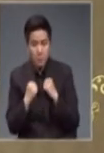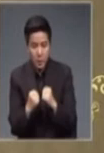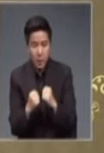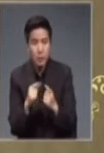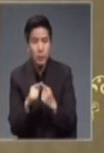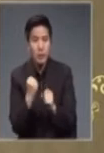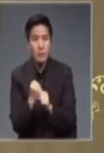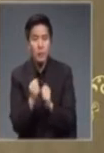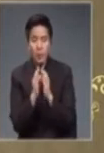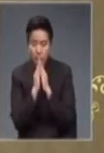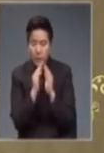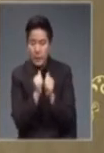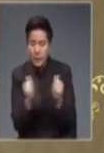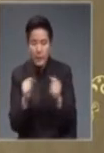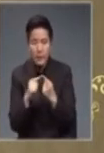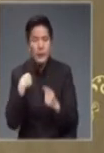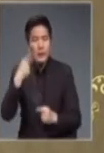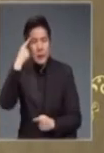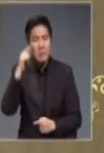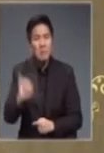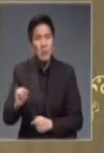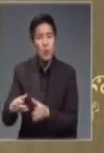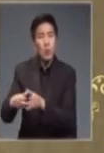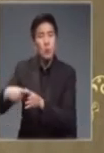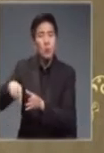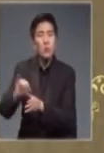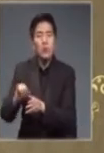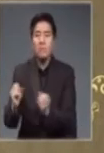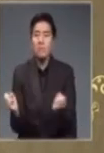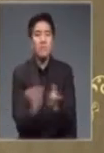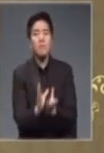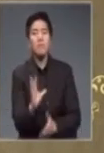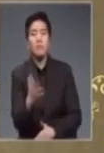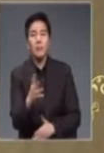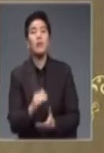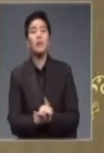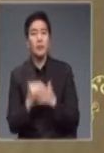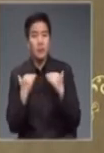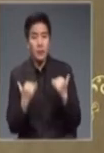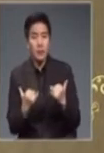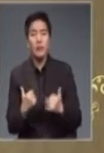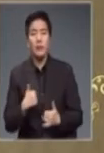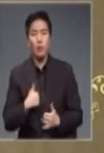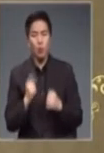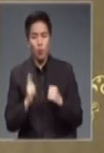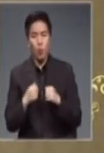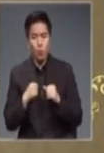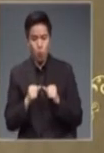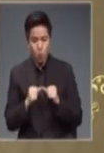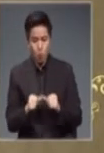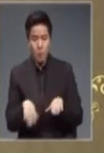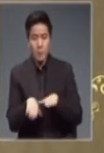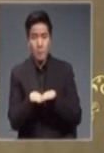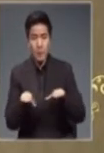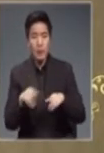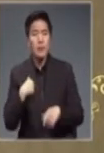ม่เข้าใจว่าทำไมไม่ให้เงินช่วยเหลือมากๆนะครับคำพูดเหล่านี้อาจจะเป็นเพียงวาทกรรมที่หวังผลทางการเมืองในอนาคตมากกว่านะครับสิ่งที่